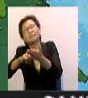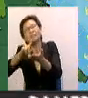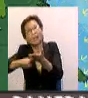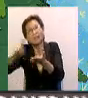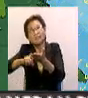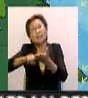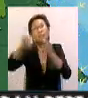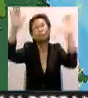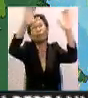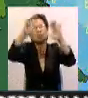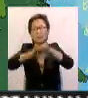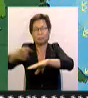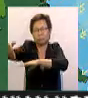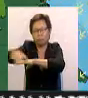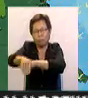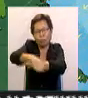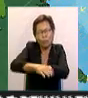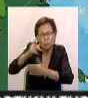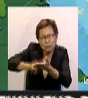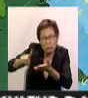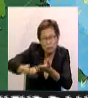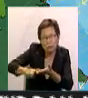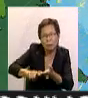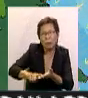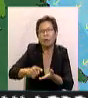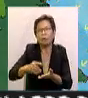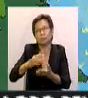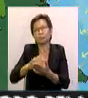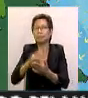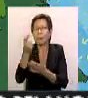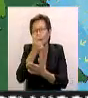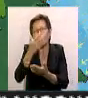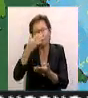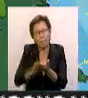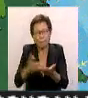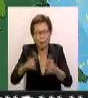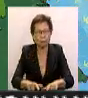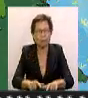kawasan perairan bagi mengelakkan keadaan yang tidak diingini berlaku. Sekian info